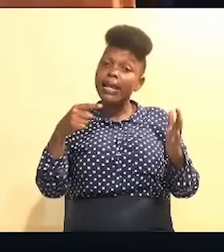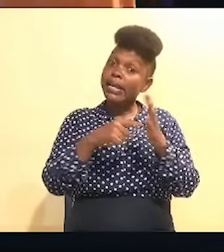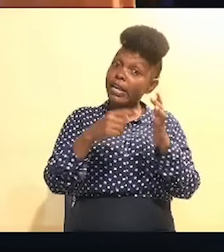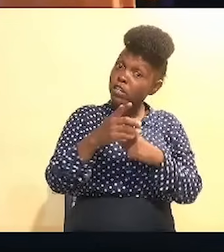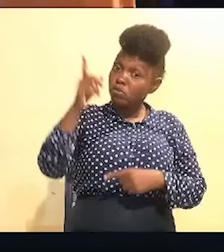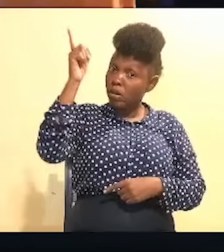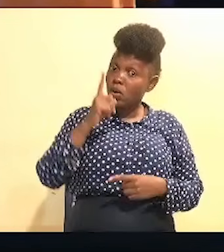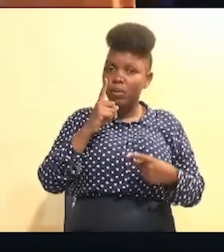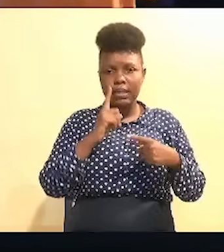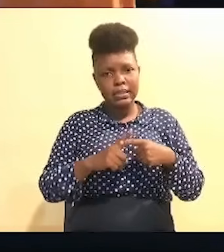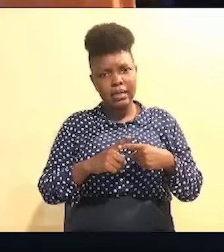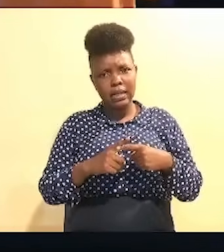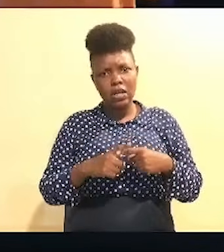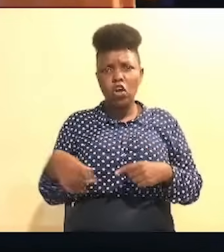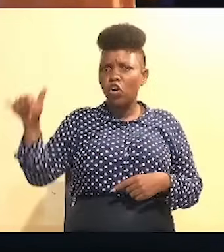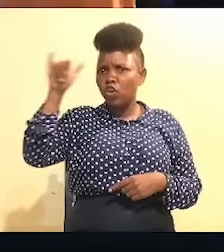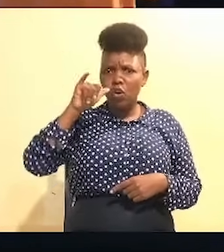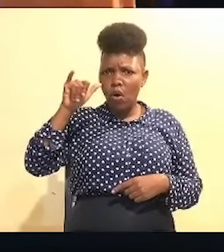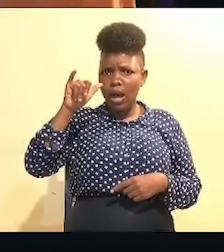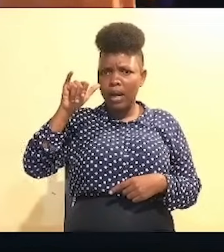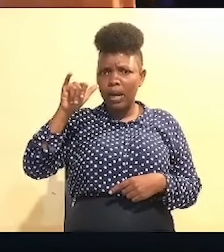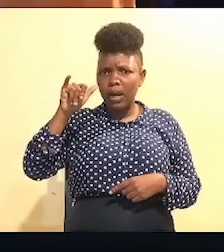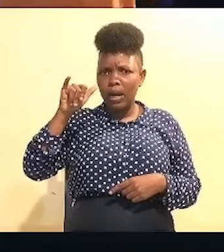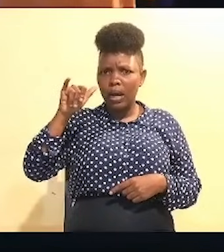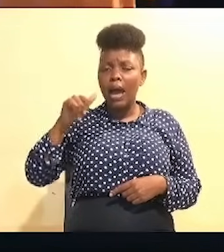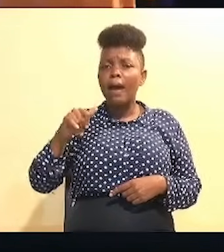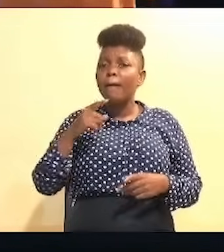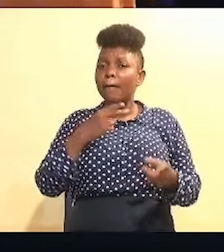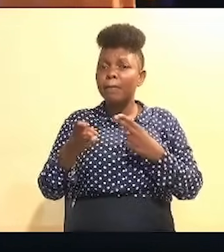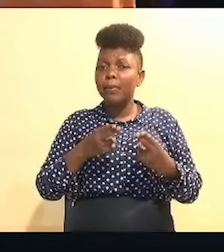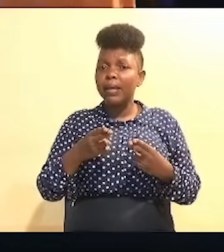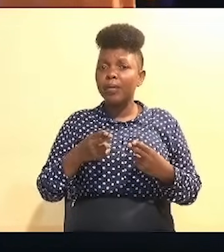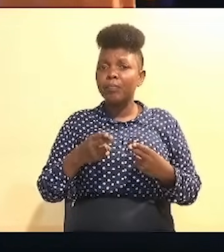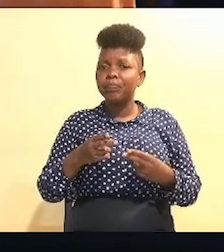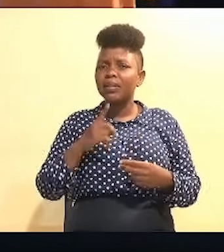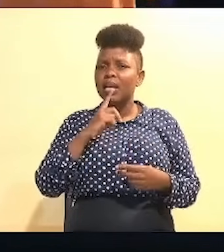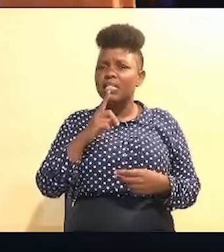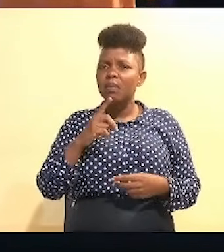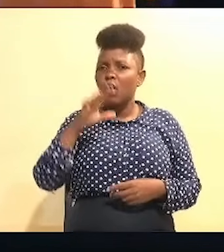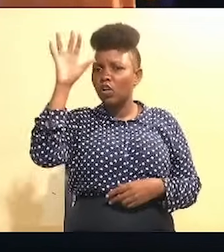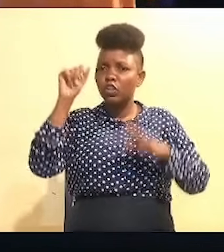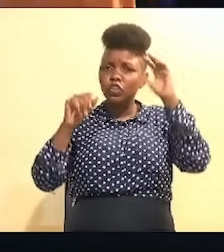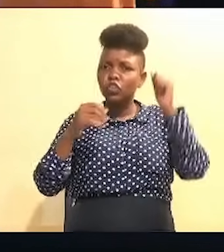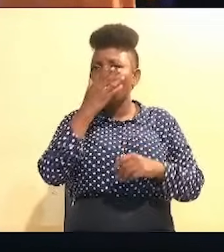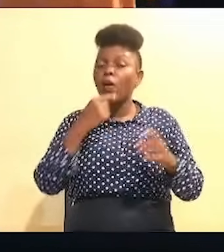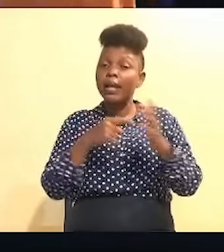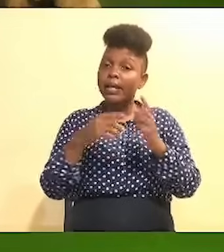anakuja tena. Yohana hakuachwa. Hata hivyo, njoo Bwana Yesu, Ufunuo